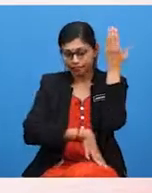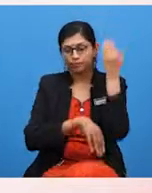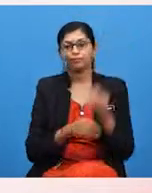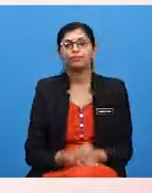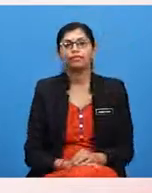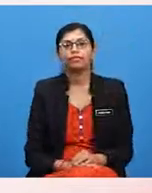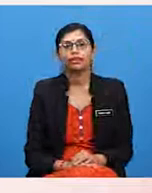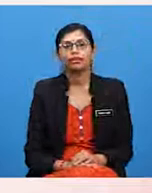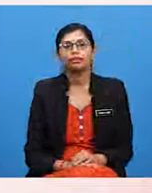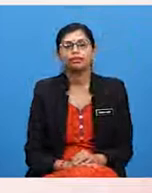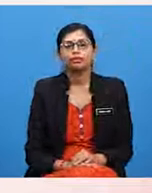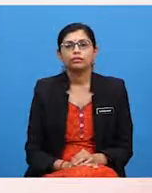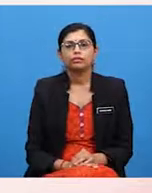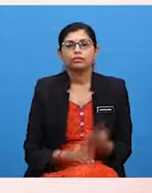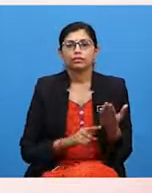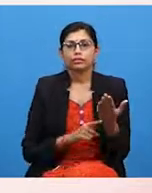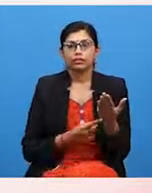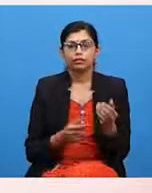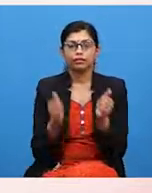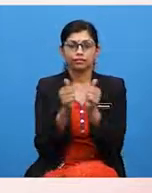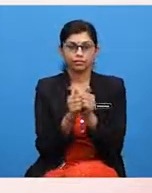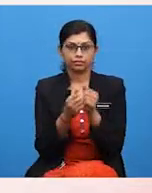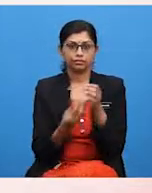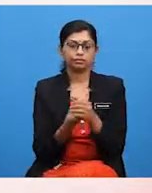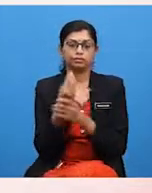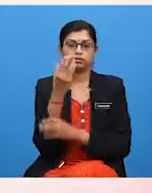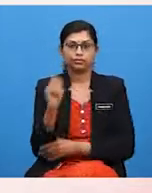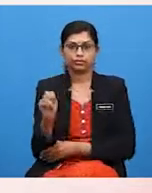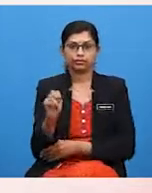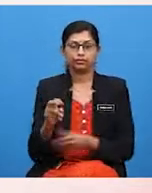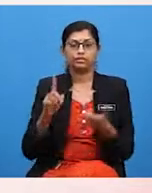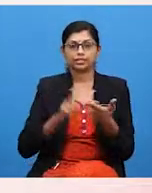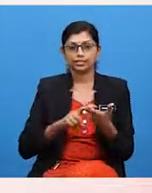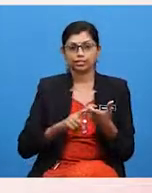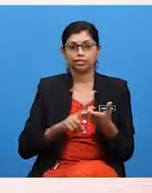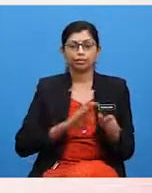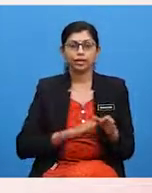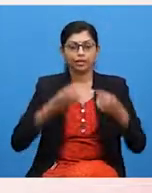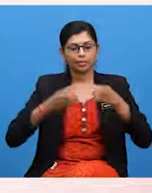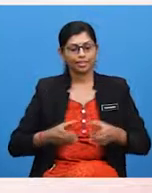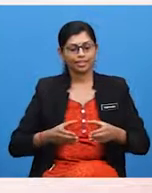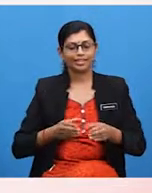Baiklah, kita akan mulakan dengan pertumbuhan sekunder pada batang dahulu.